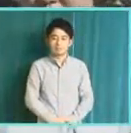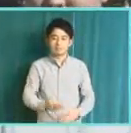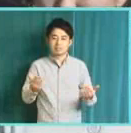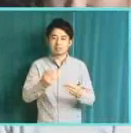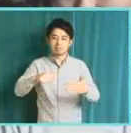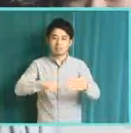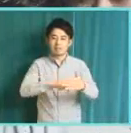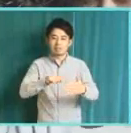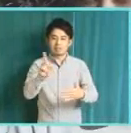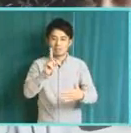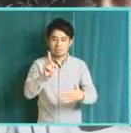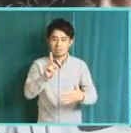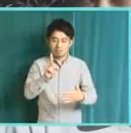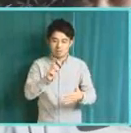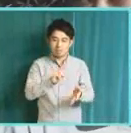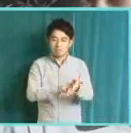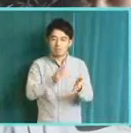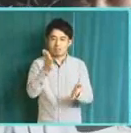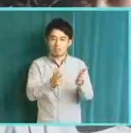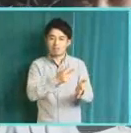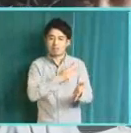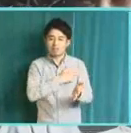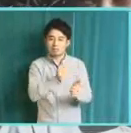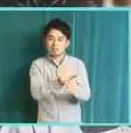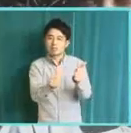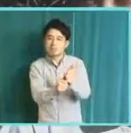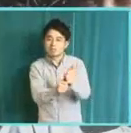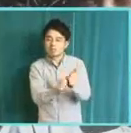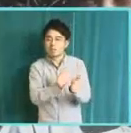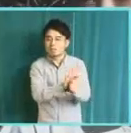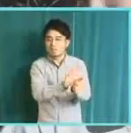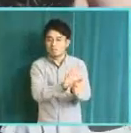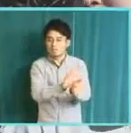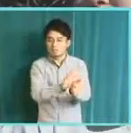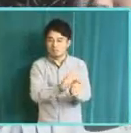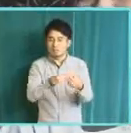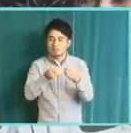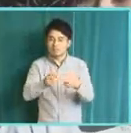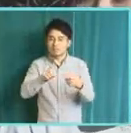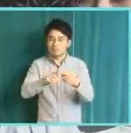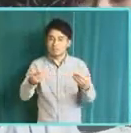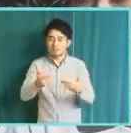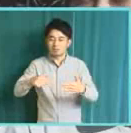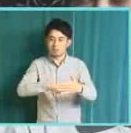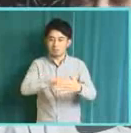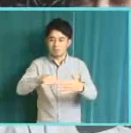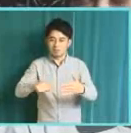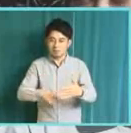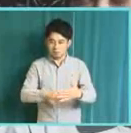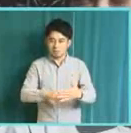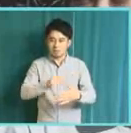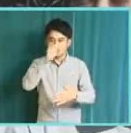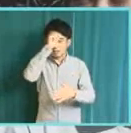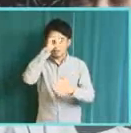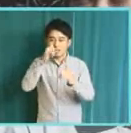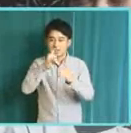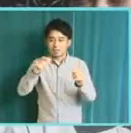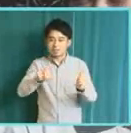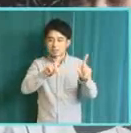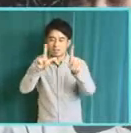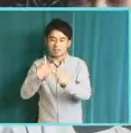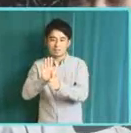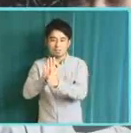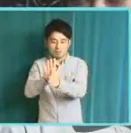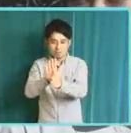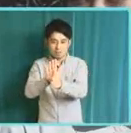んは看護師さんの助手さんという役割になります。具体的にやっていただくお仕事は、患者さんの身の回りのお世話やです